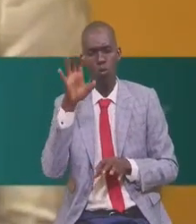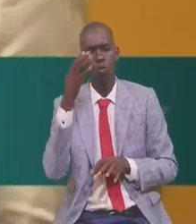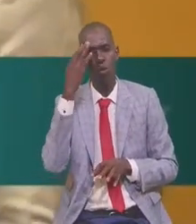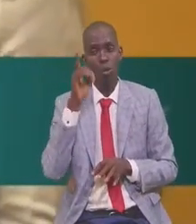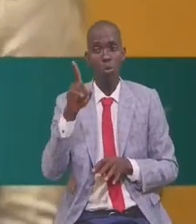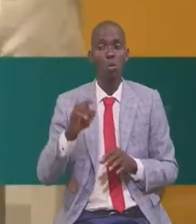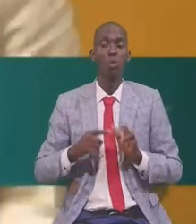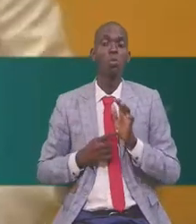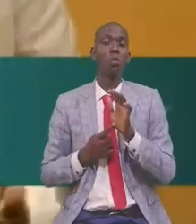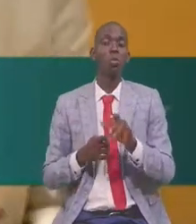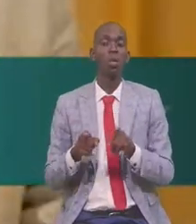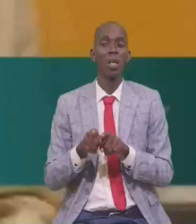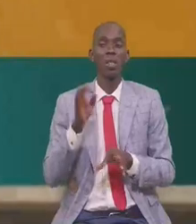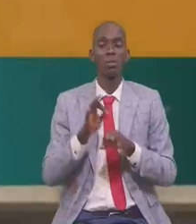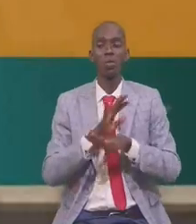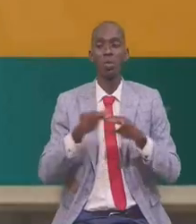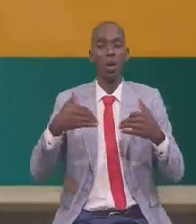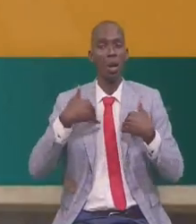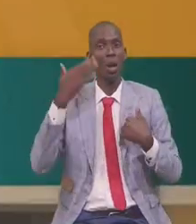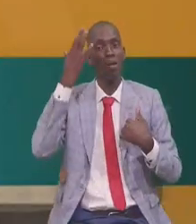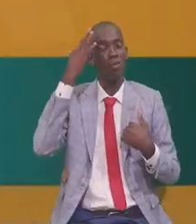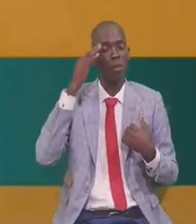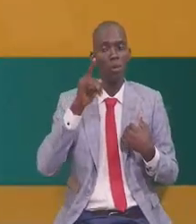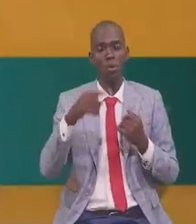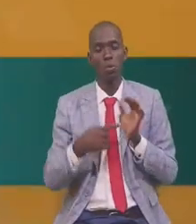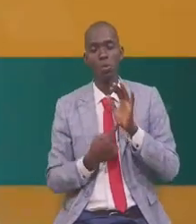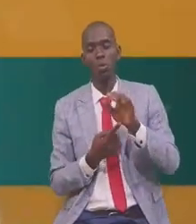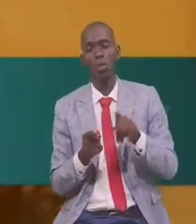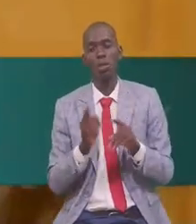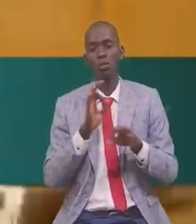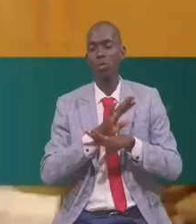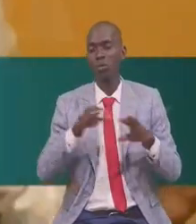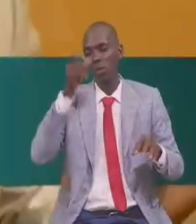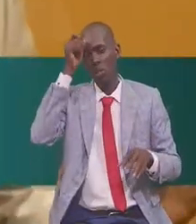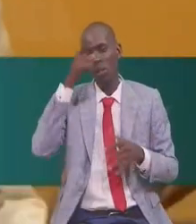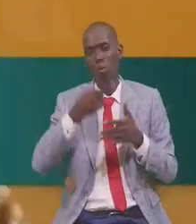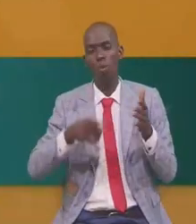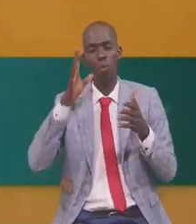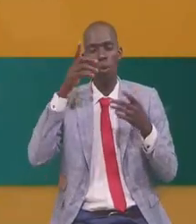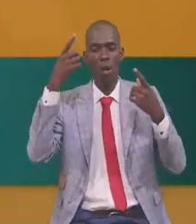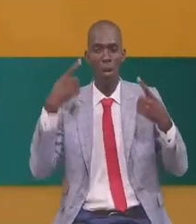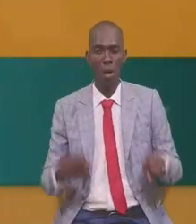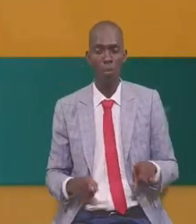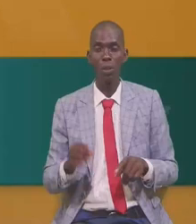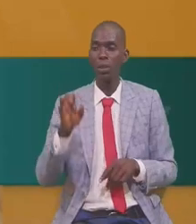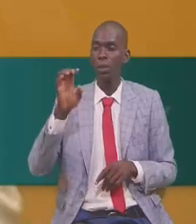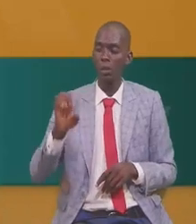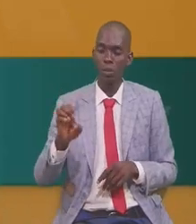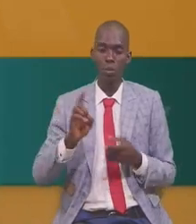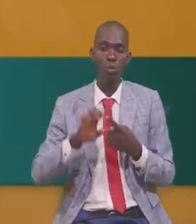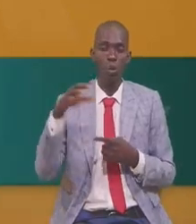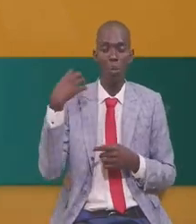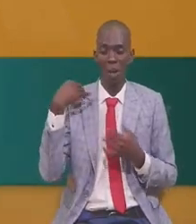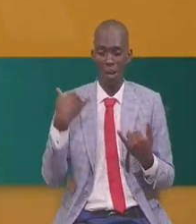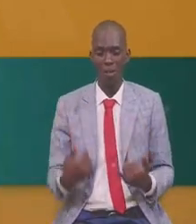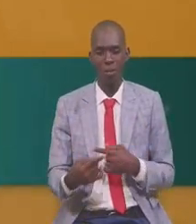pas la connaissance. Tu agis comme si tu ne comprends pas ce qui va arriver à Élie aujourd'hui. Il dit: vous